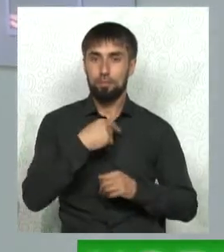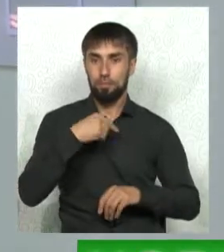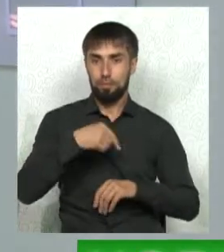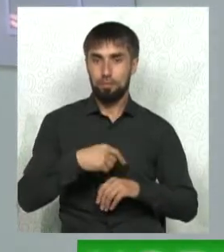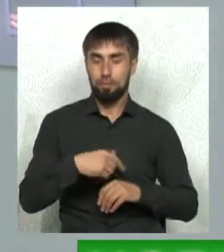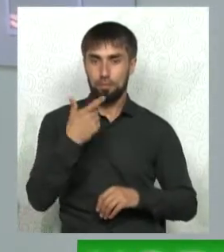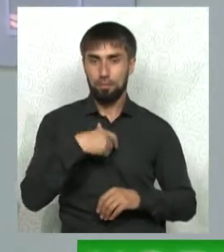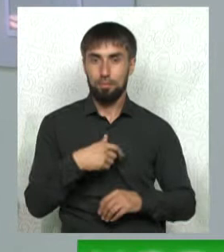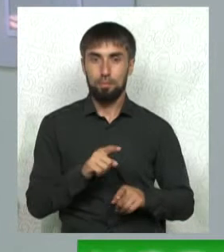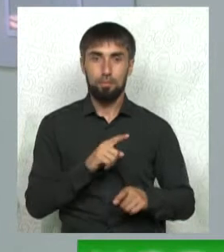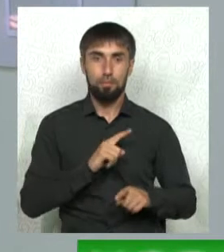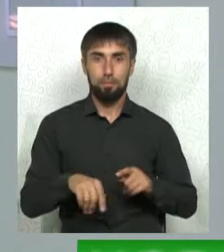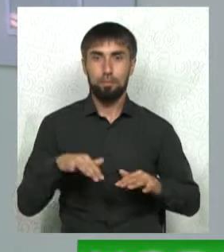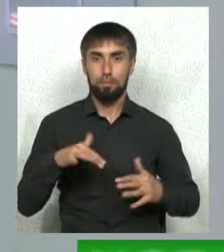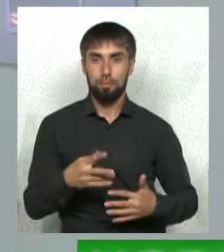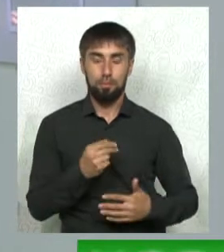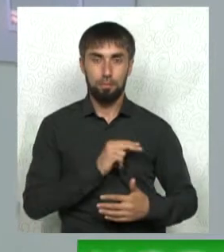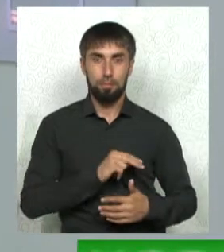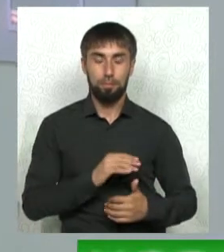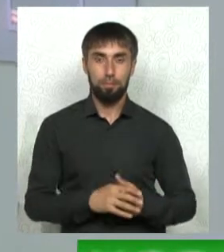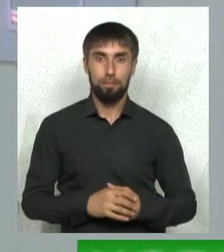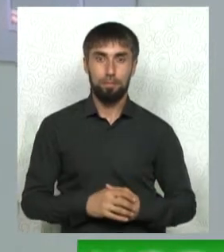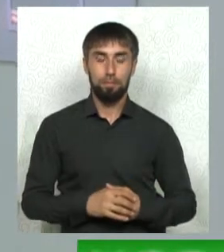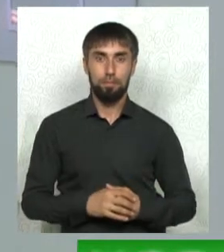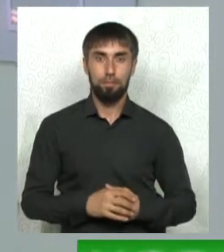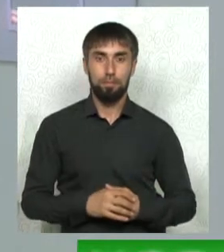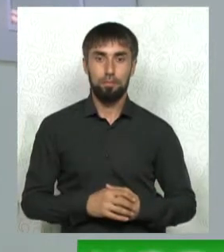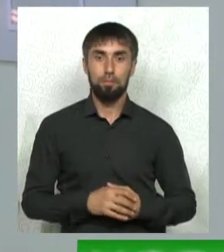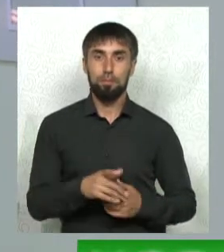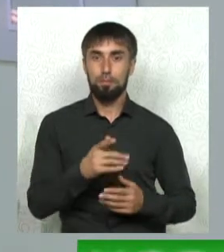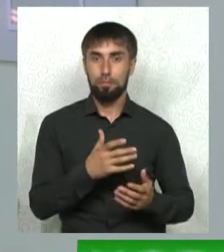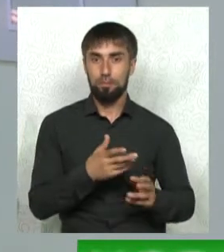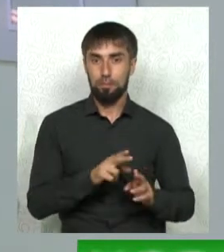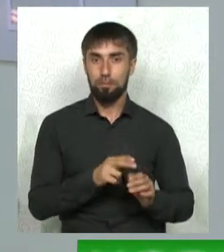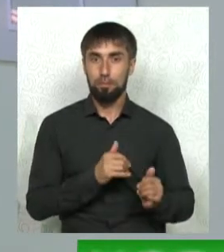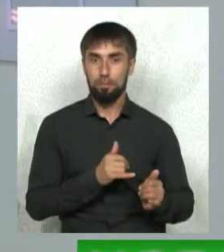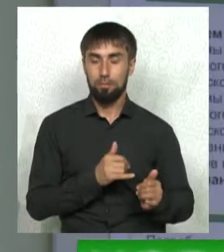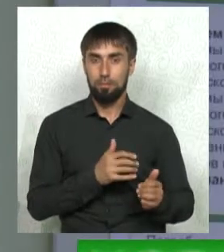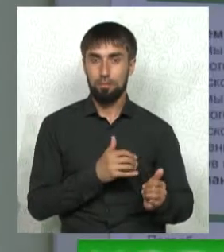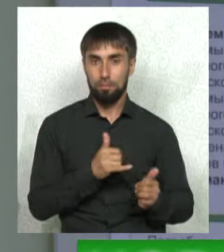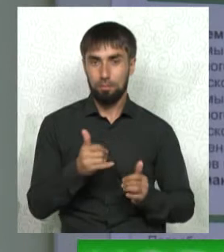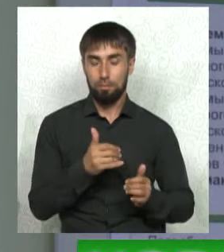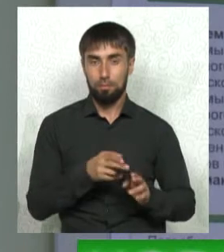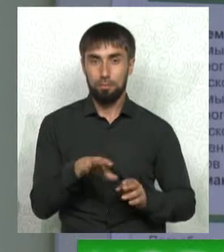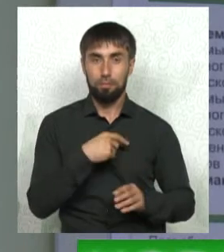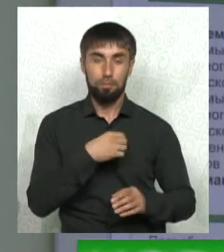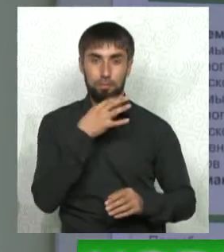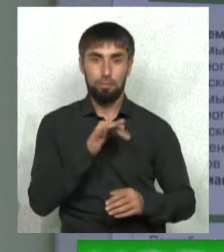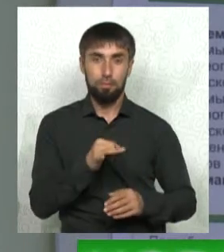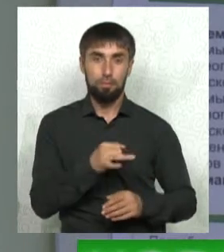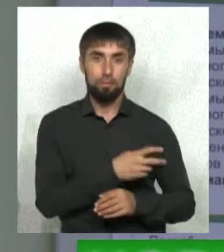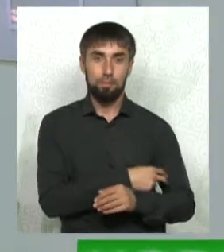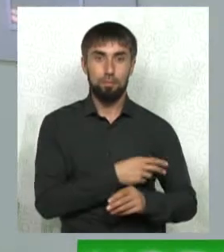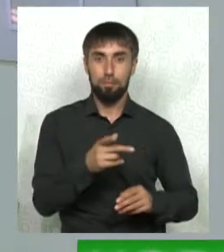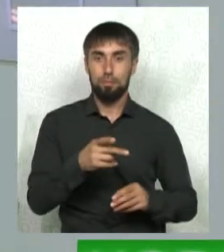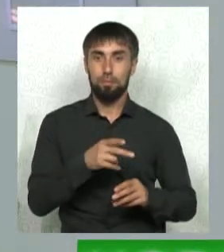собой быструю утомляемость на работе. Обслуживание мне понравилось. У медсестры легкая